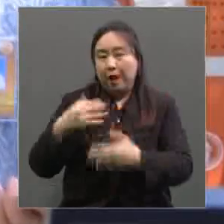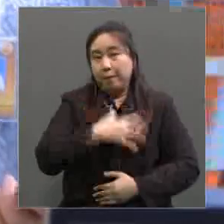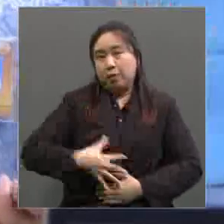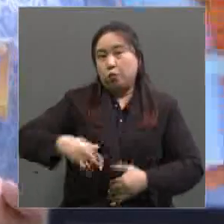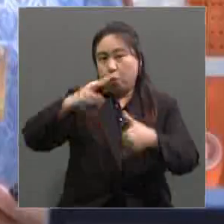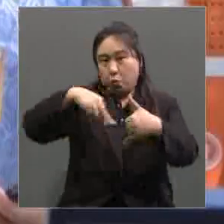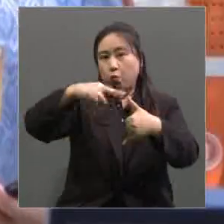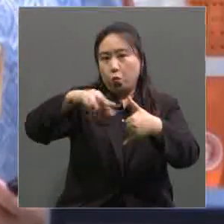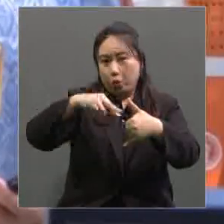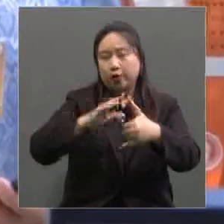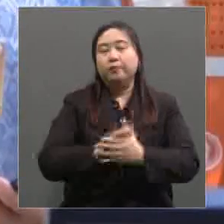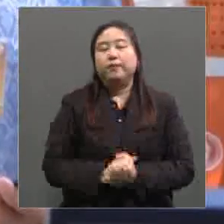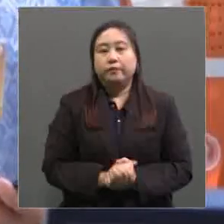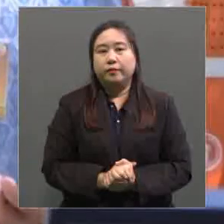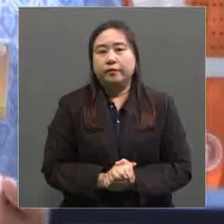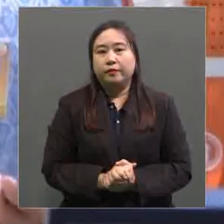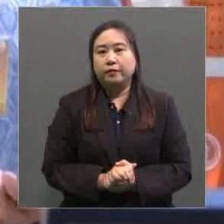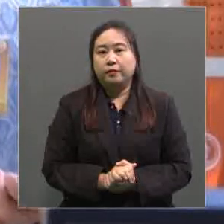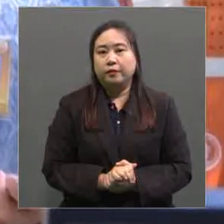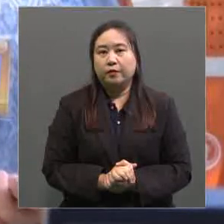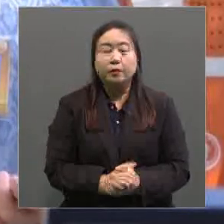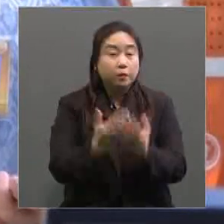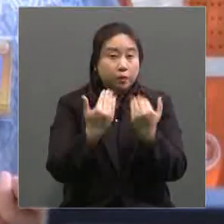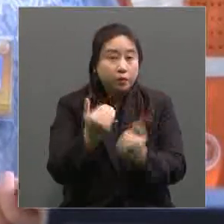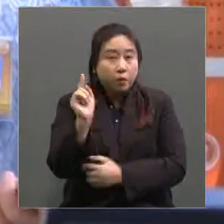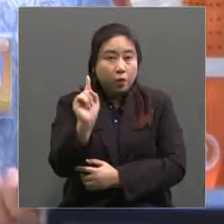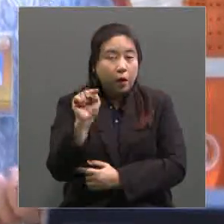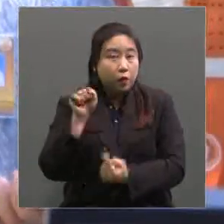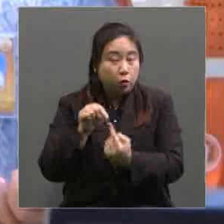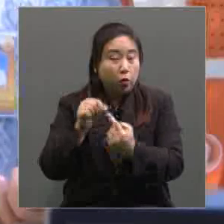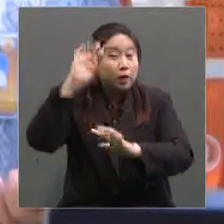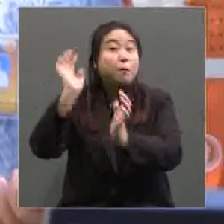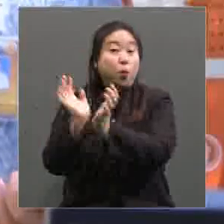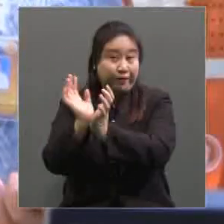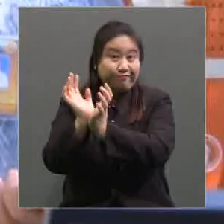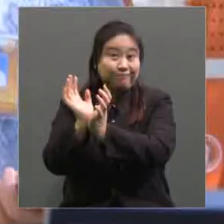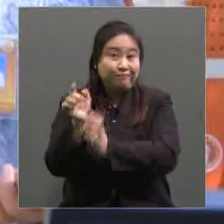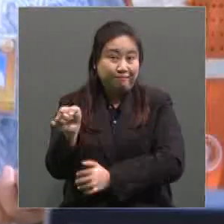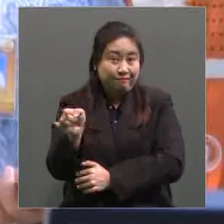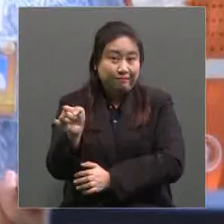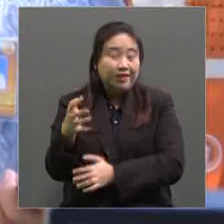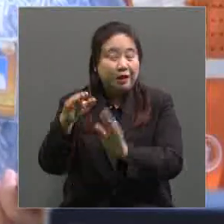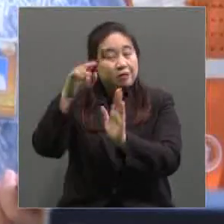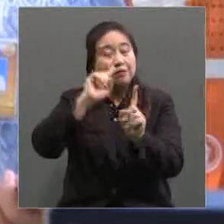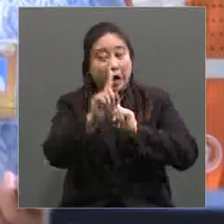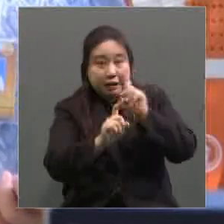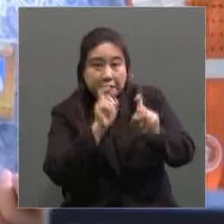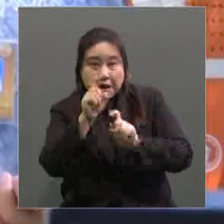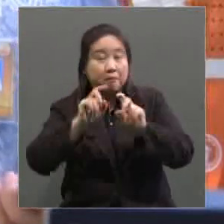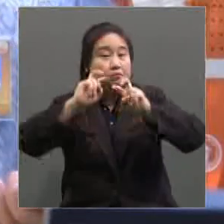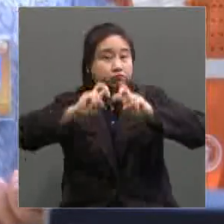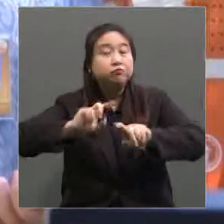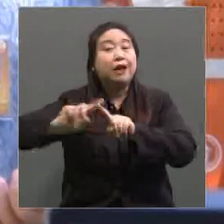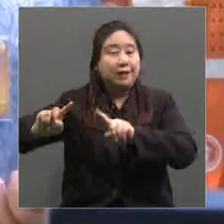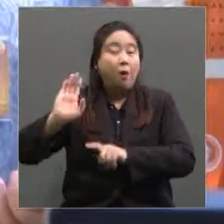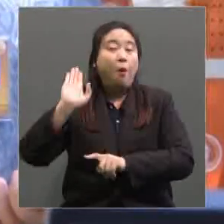พนะครับว่าเป็นอย่างไรส่วนกรณีของทางด้านทางเจ้าหน้าที่ตำรวจนะครับด้านการสอบสวนต่างๆก็คงต้องปล่อย